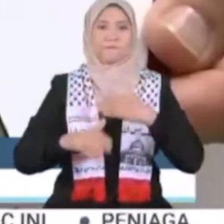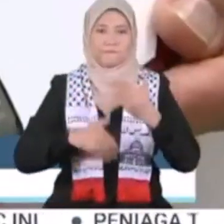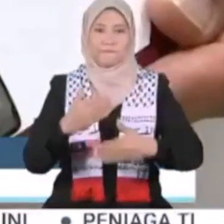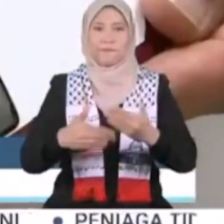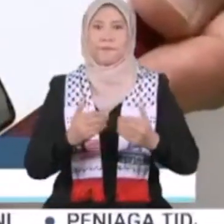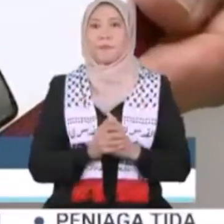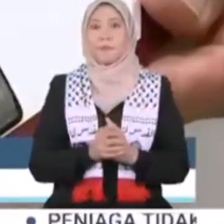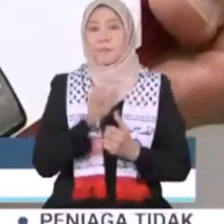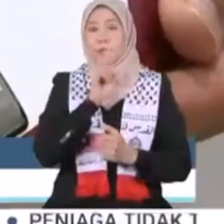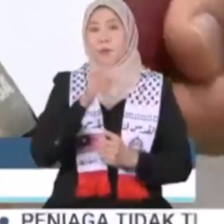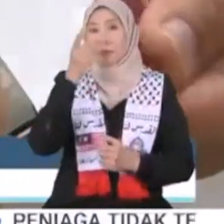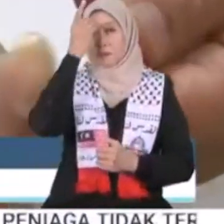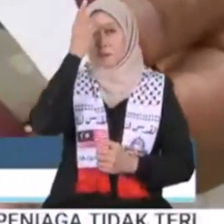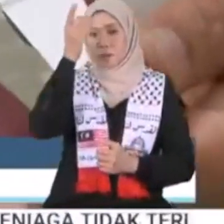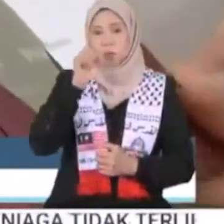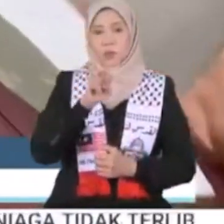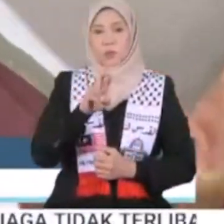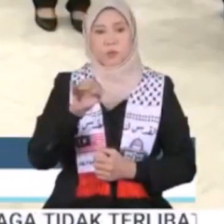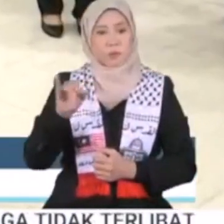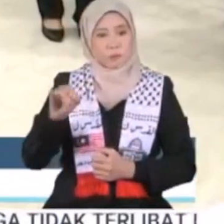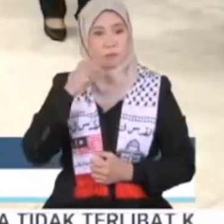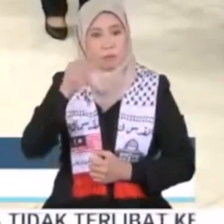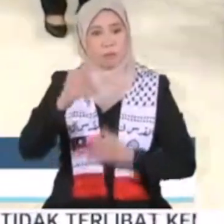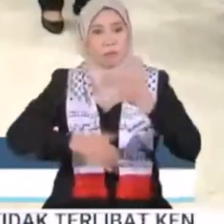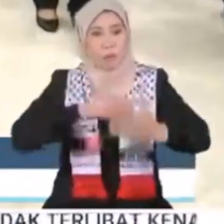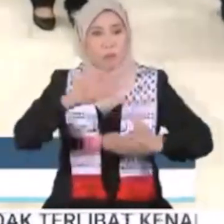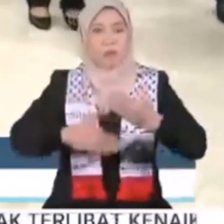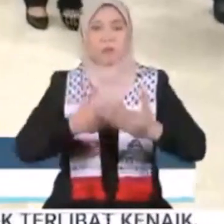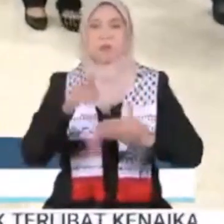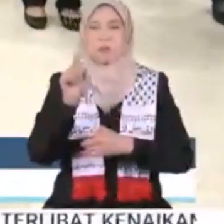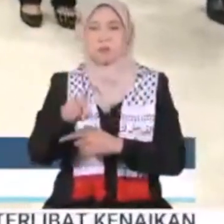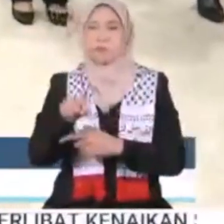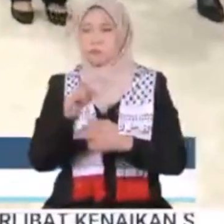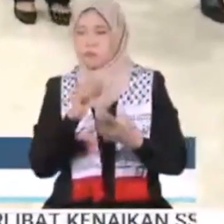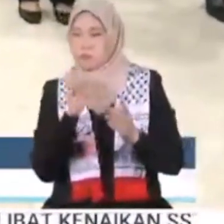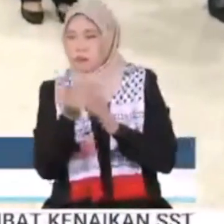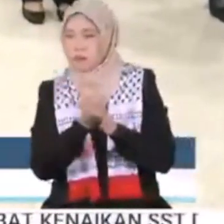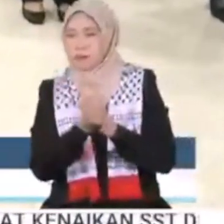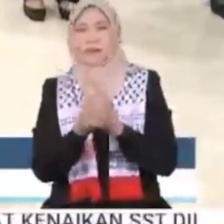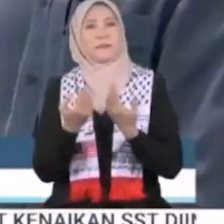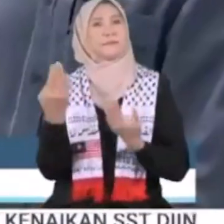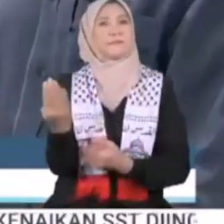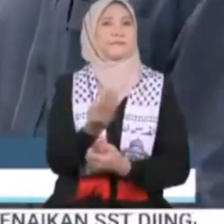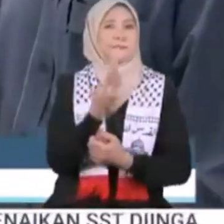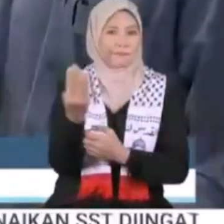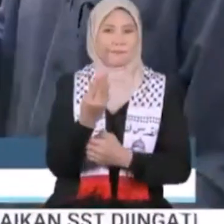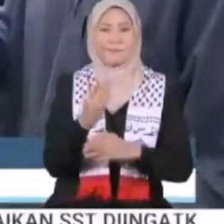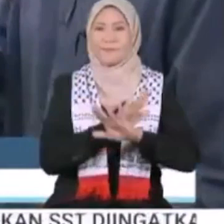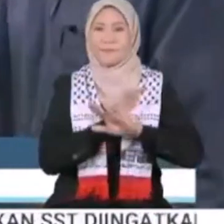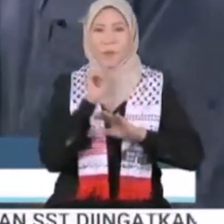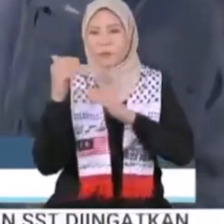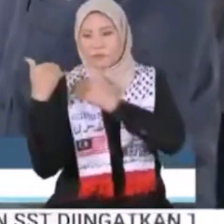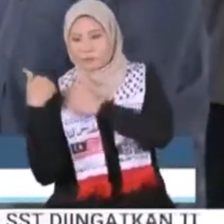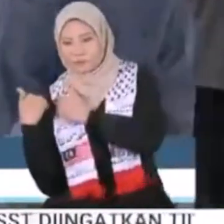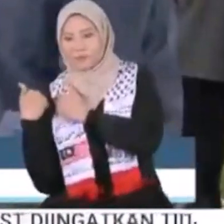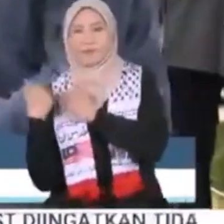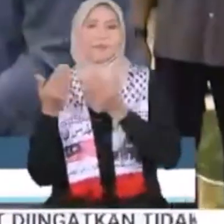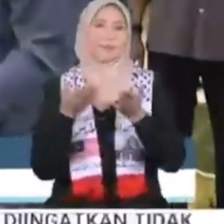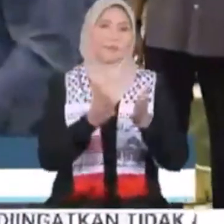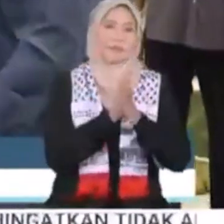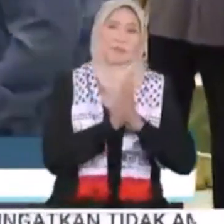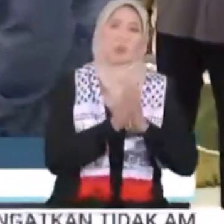Saifuddin Nasution berkata proses tersebut perlu dilakukan dalam suasana yang lebih santai agar tidak membebankan